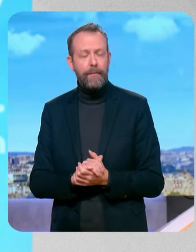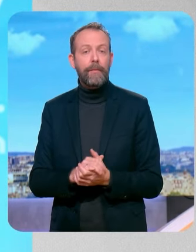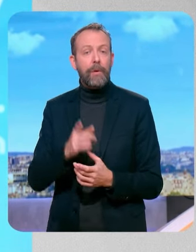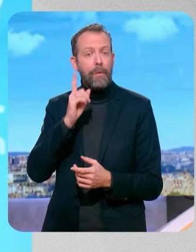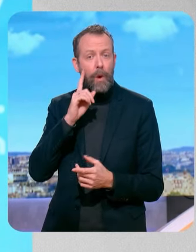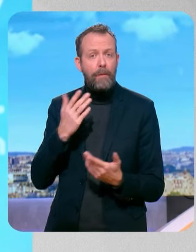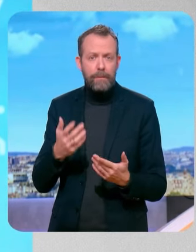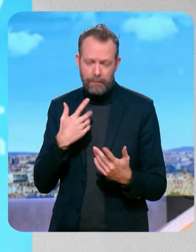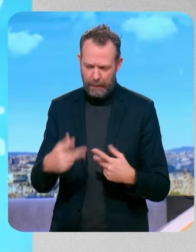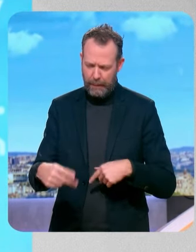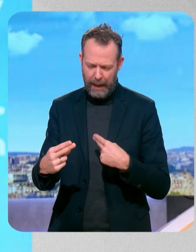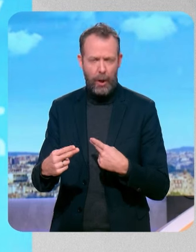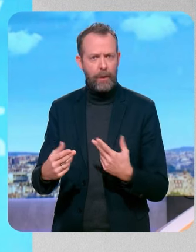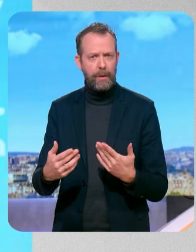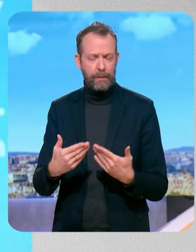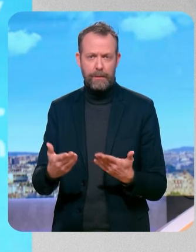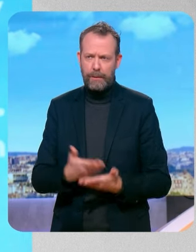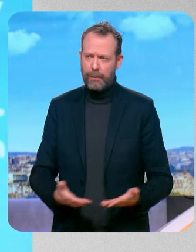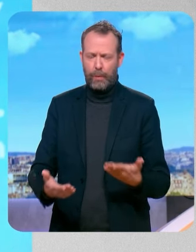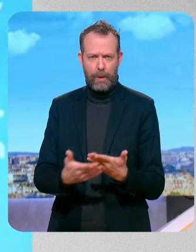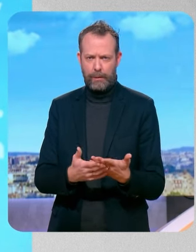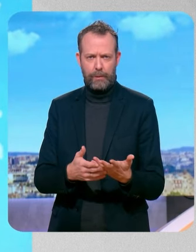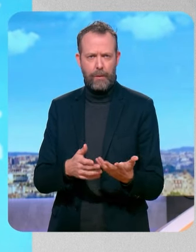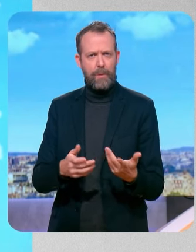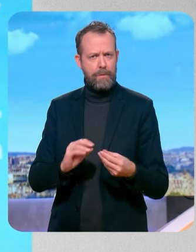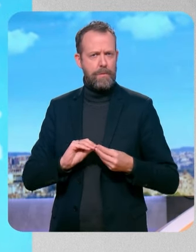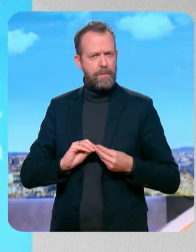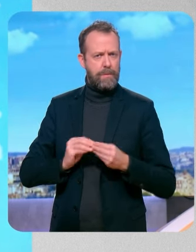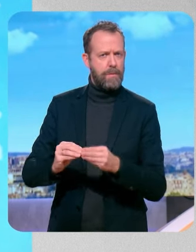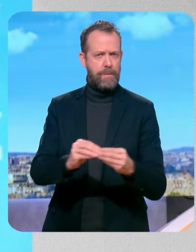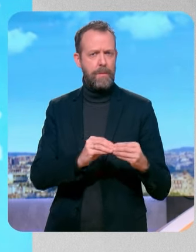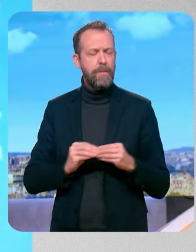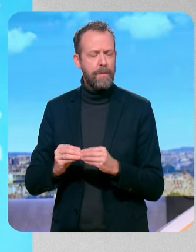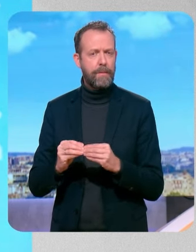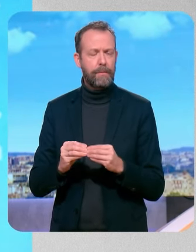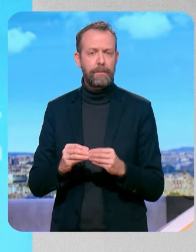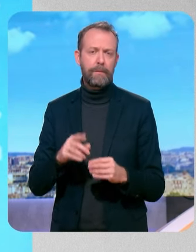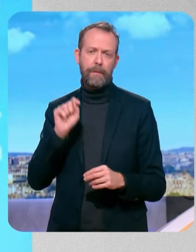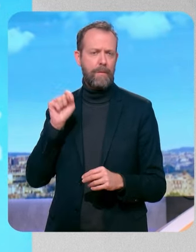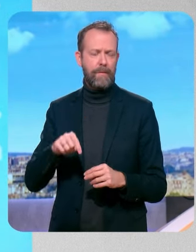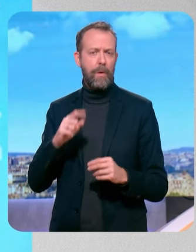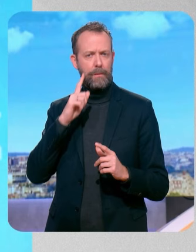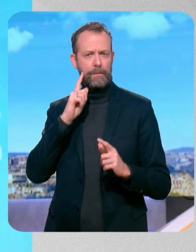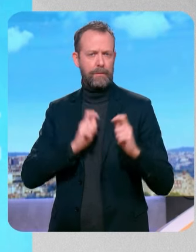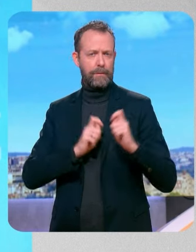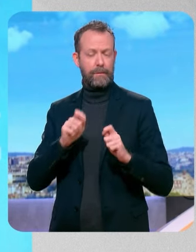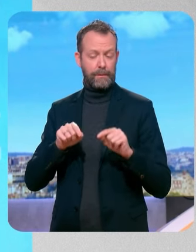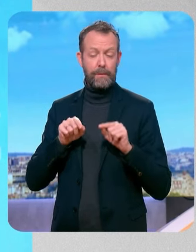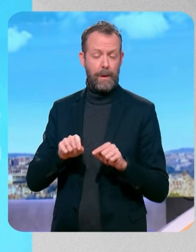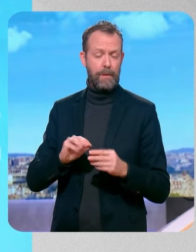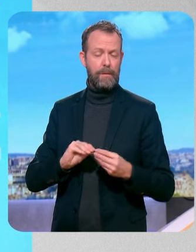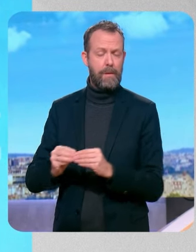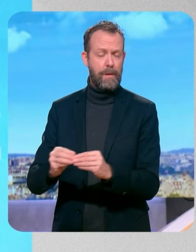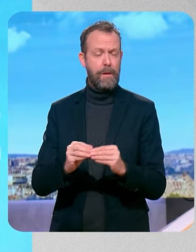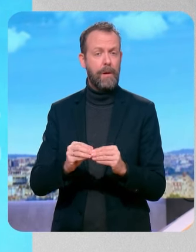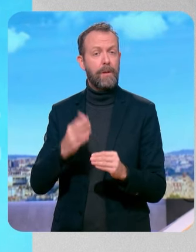on vit une période de désordre, et il faut se méfier extrêmement du désordre quand, dans